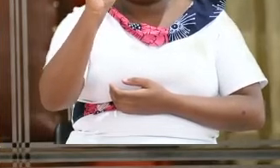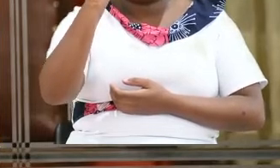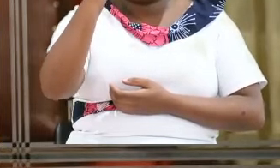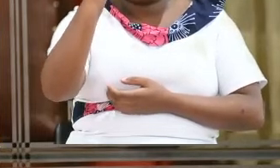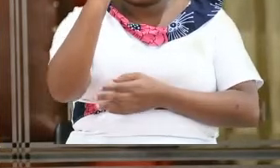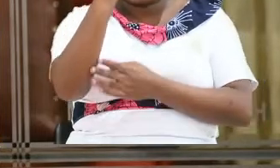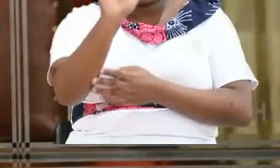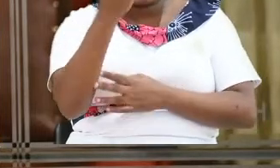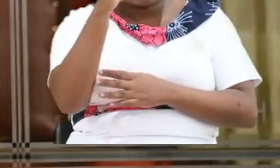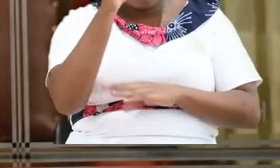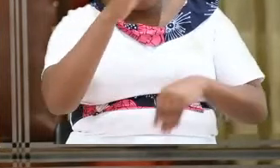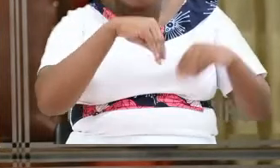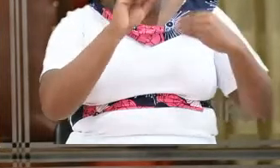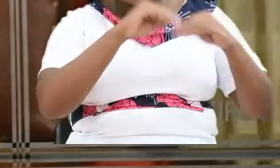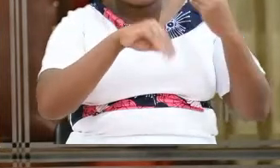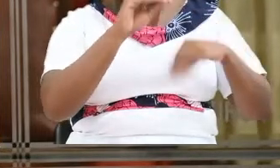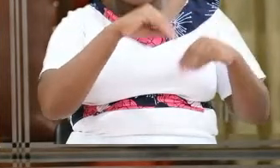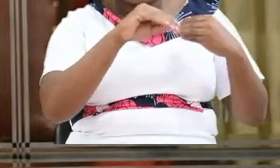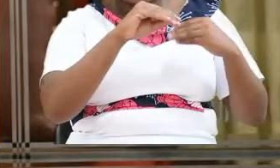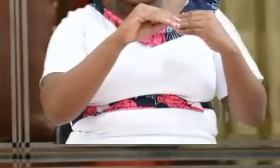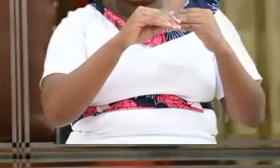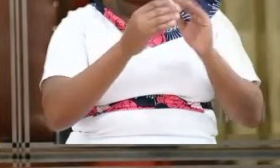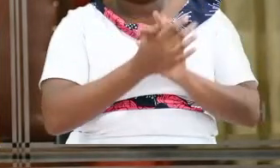yake ambaye itafanyika